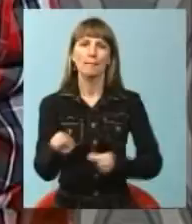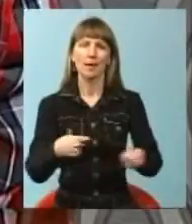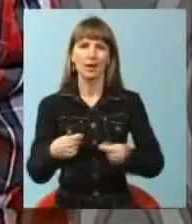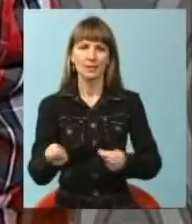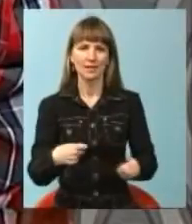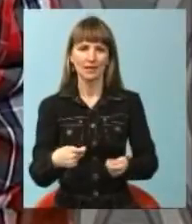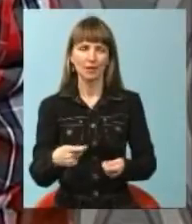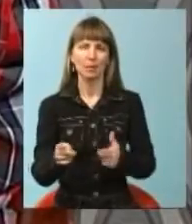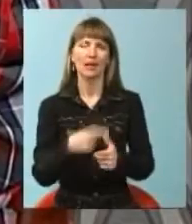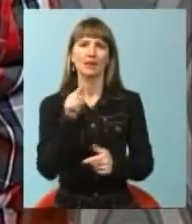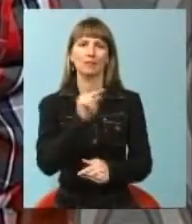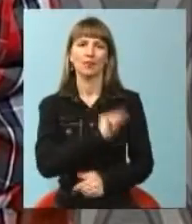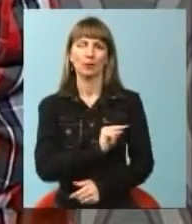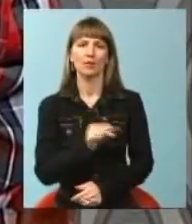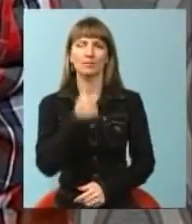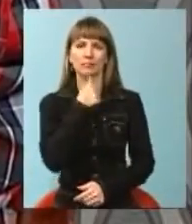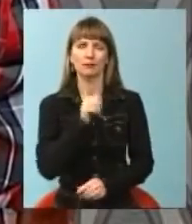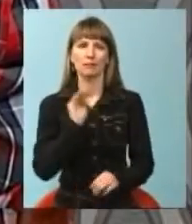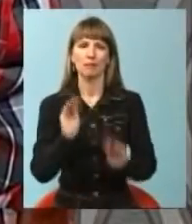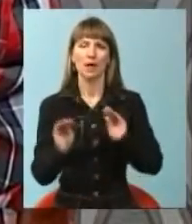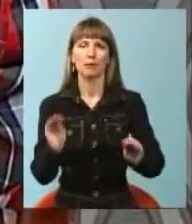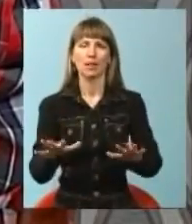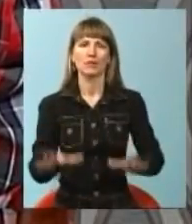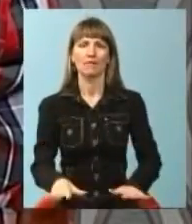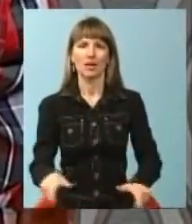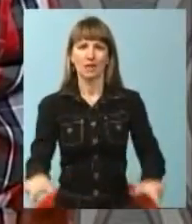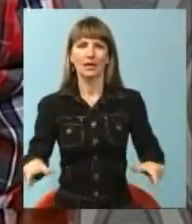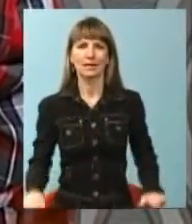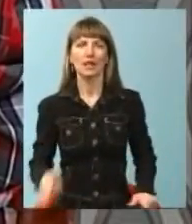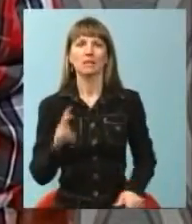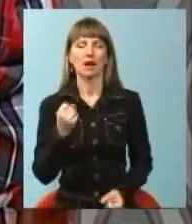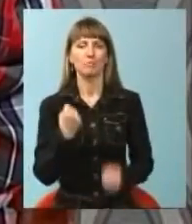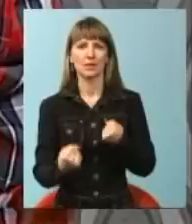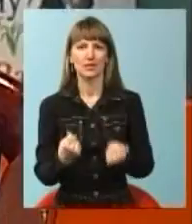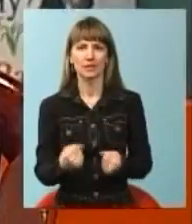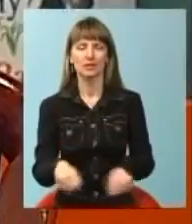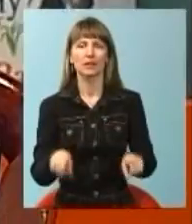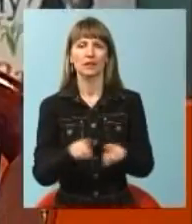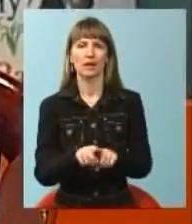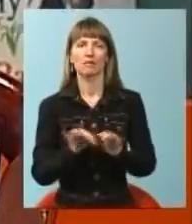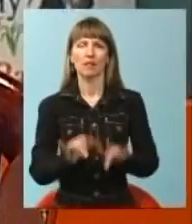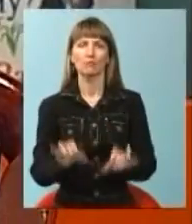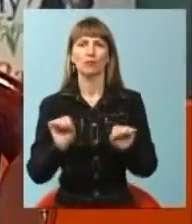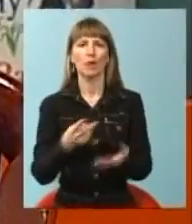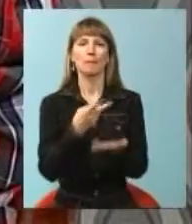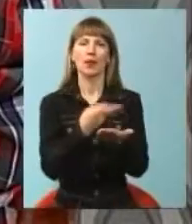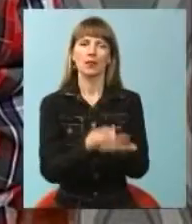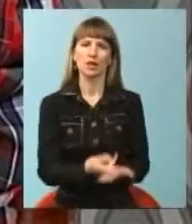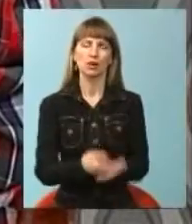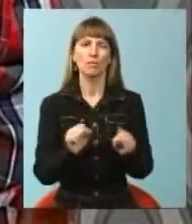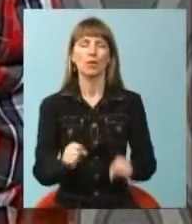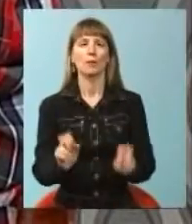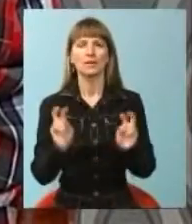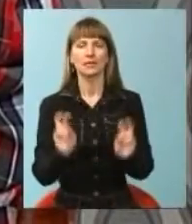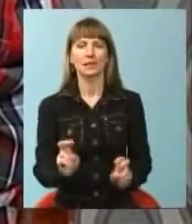або взагалі там працюють у магазині і випробовують меблі, дивани, крісла на міцність. От такі от справи. Можна полежати, можна